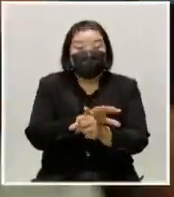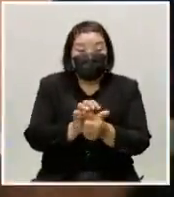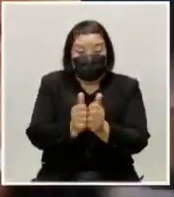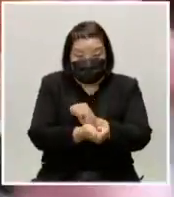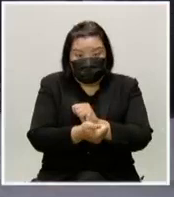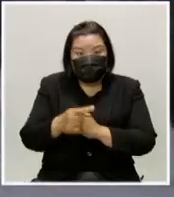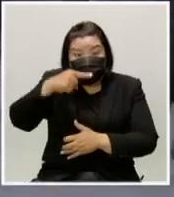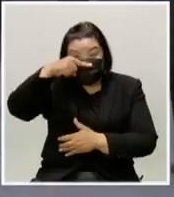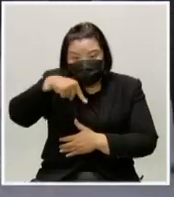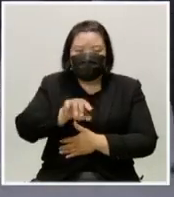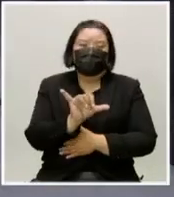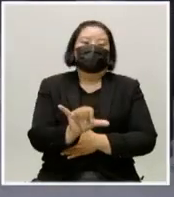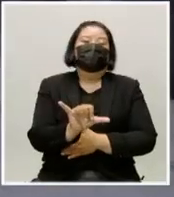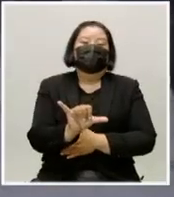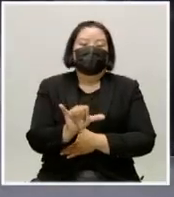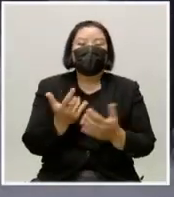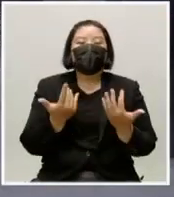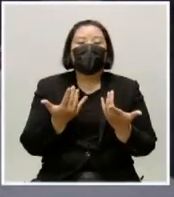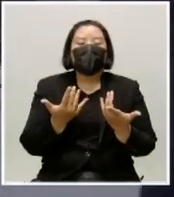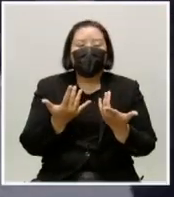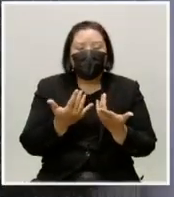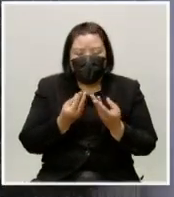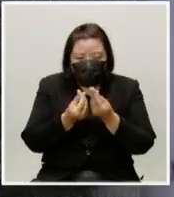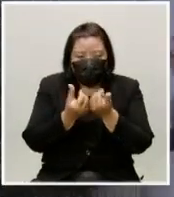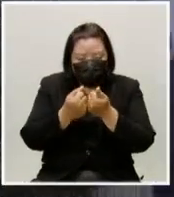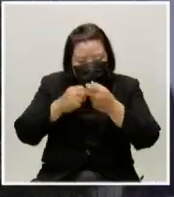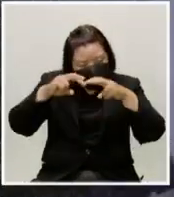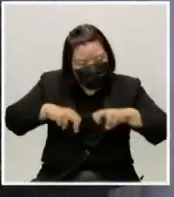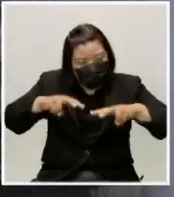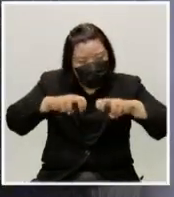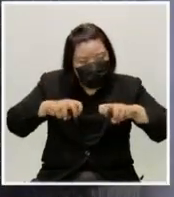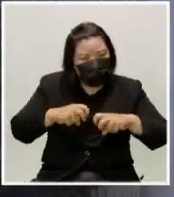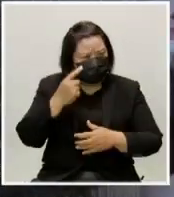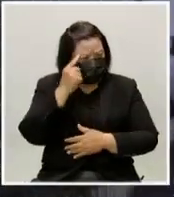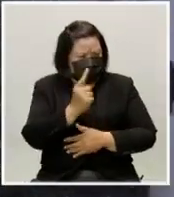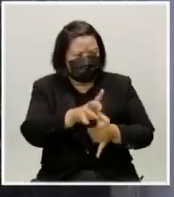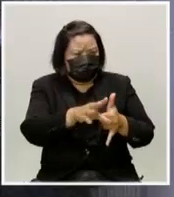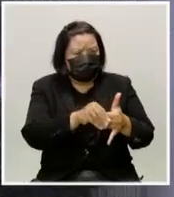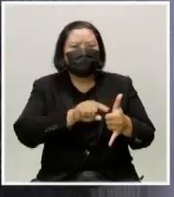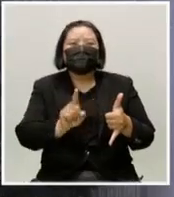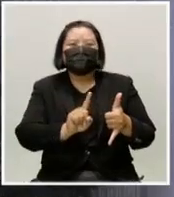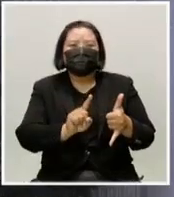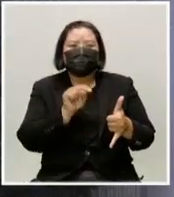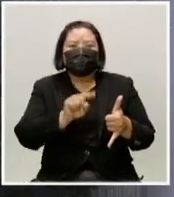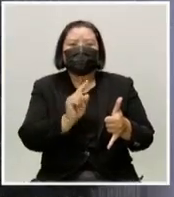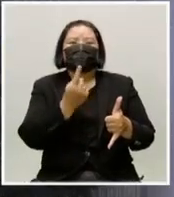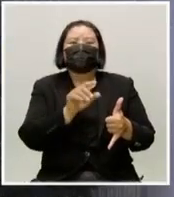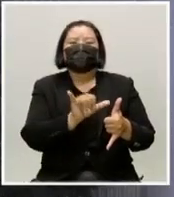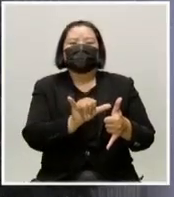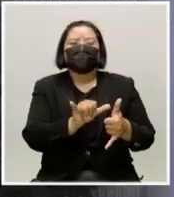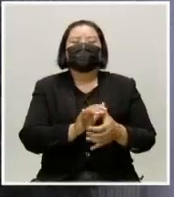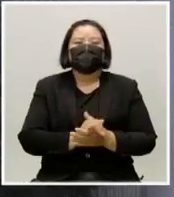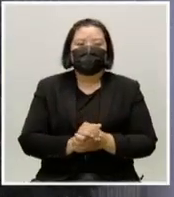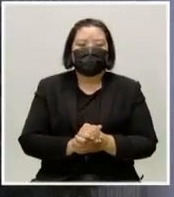ใดตอนนี้อยู่ระหว่างการตรวจสอบข้อมูลก่อนนะครับว่ามันมีที่มาที่ไปอย่างไรกันแน่ครับ